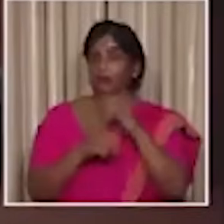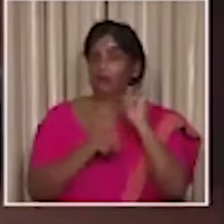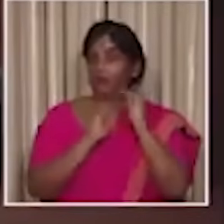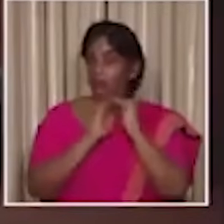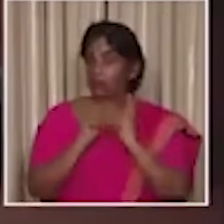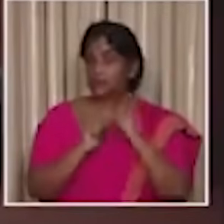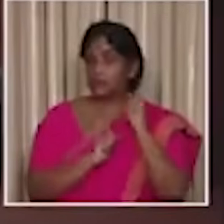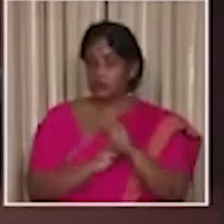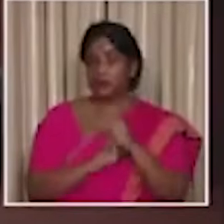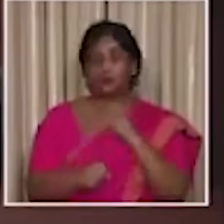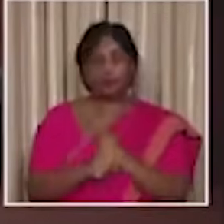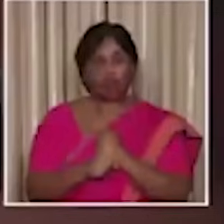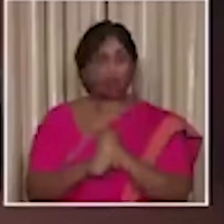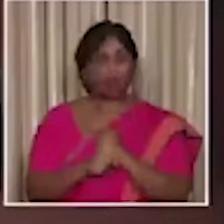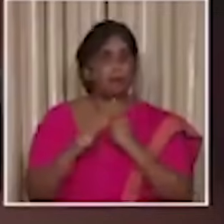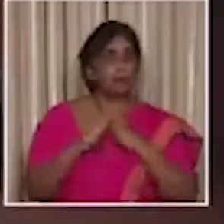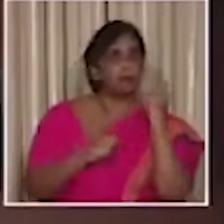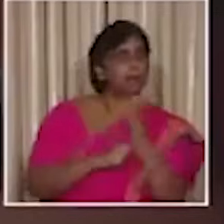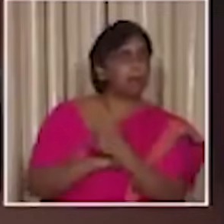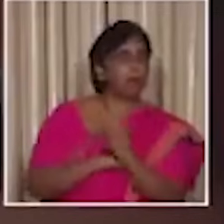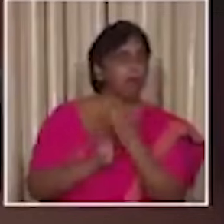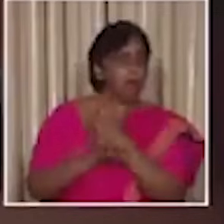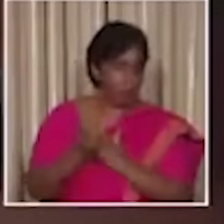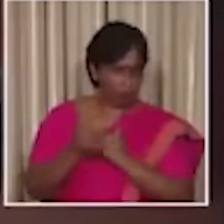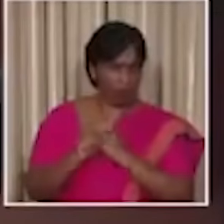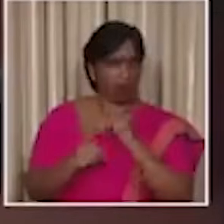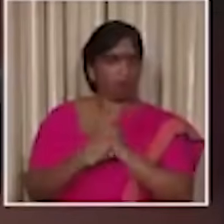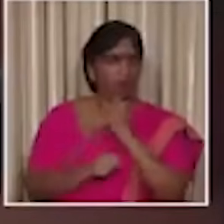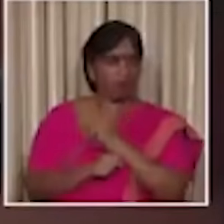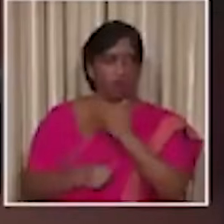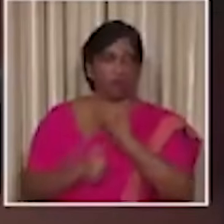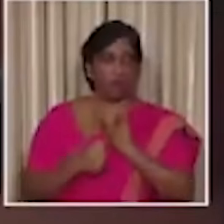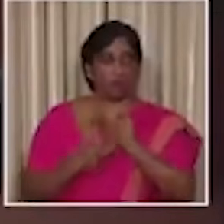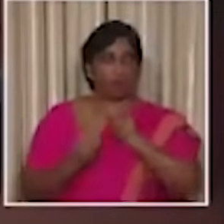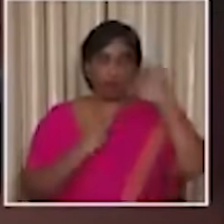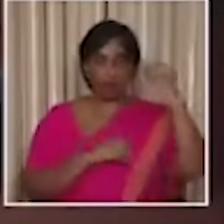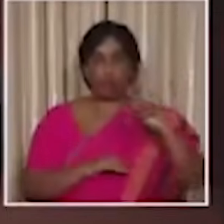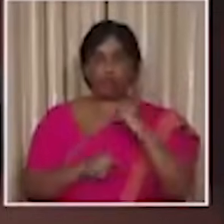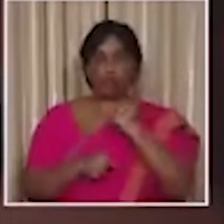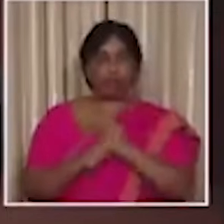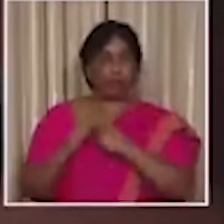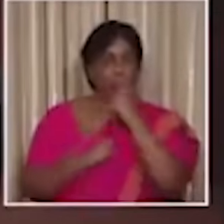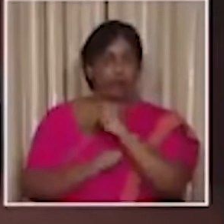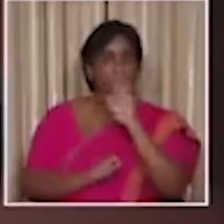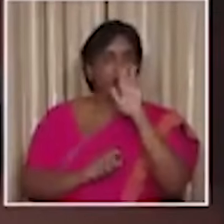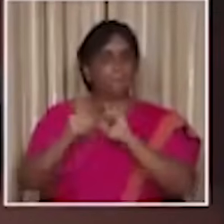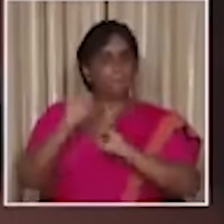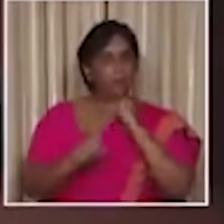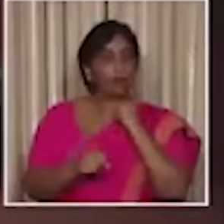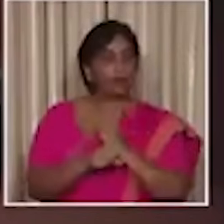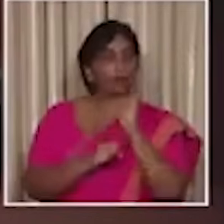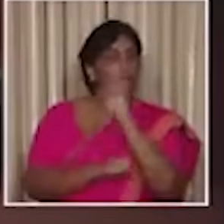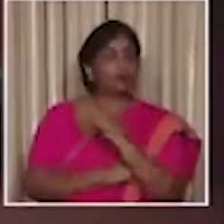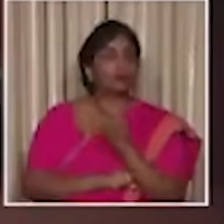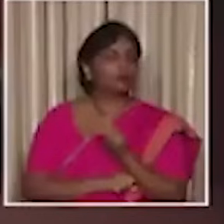ලද රාජ්‍ය භාගයේ කොපමණද ද අපි දැනගමු මේ යවන අය රාජ්‍ය භාගයේ 9% ගෙවන්නේ එඳා 9% රාජ්‍ය භාගයේ